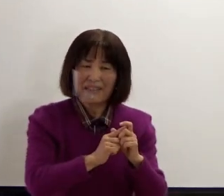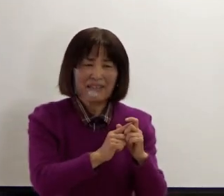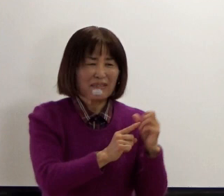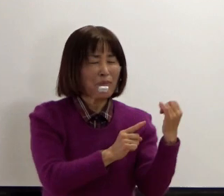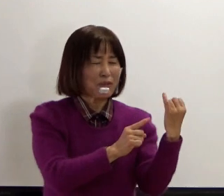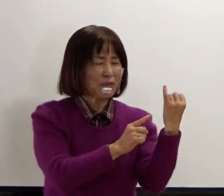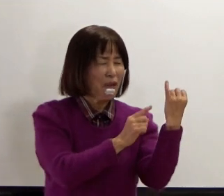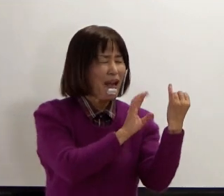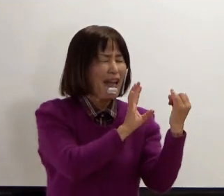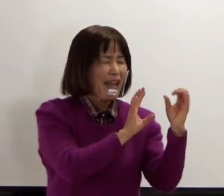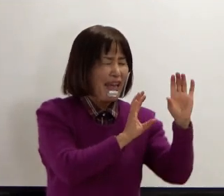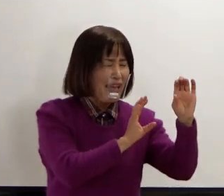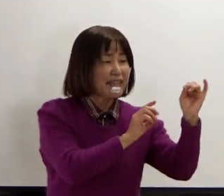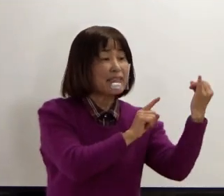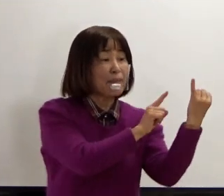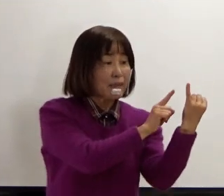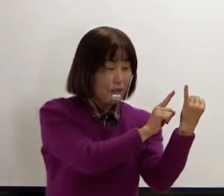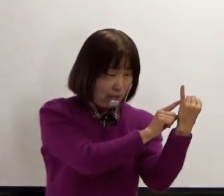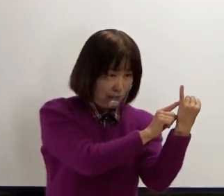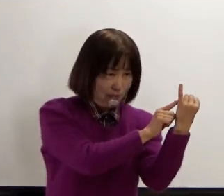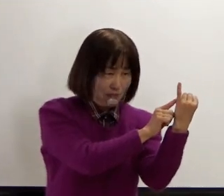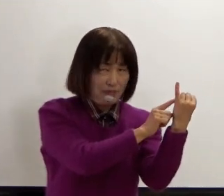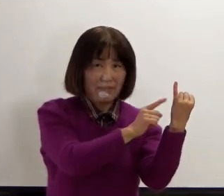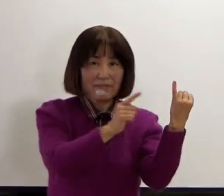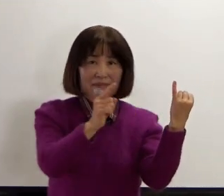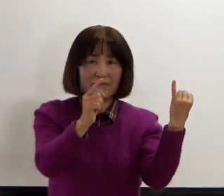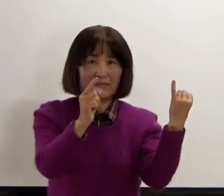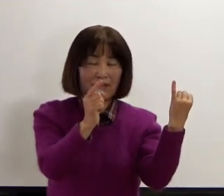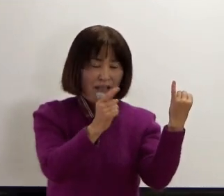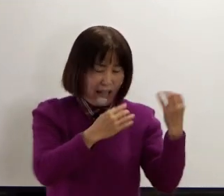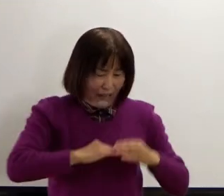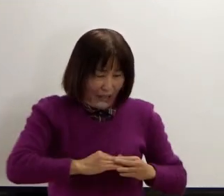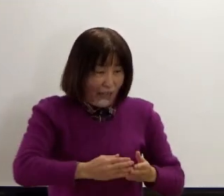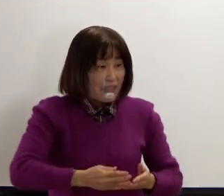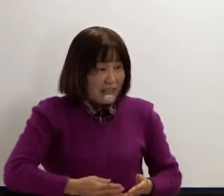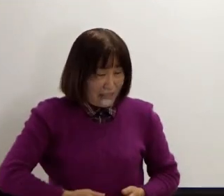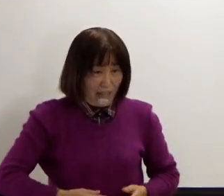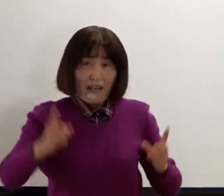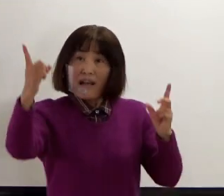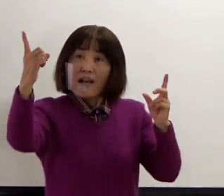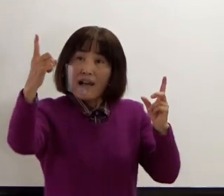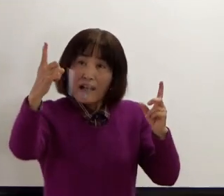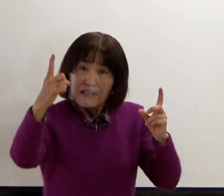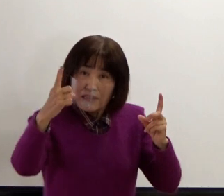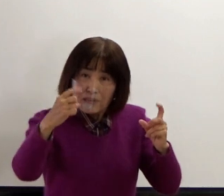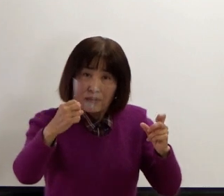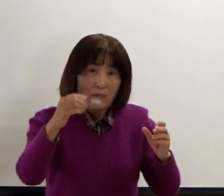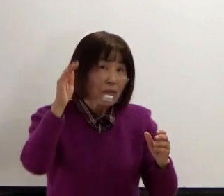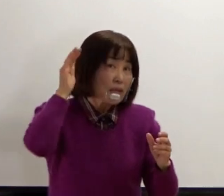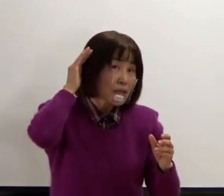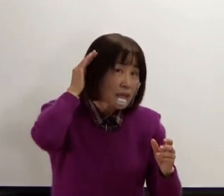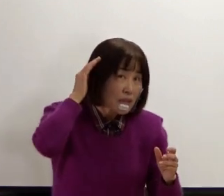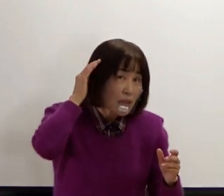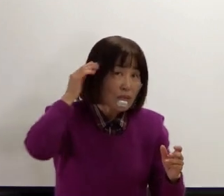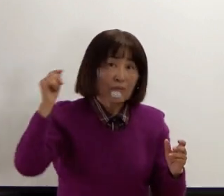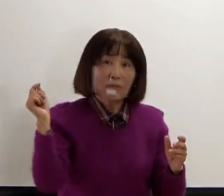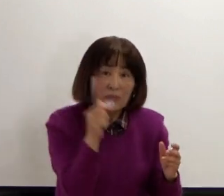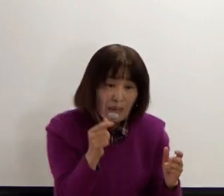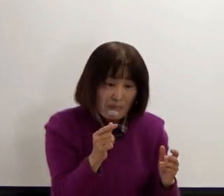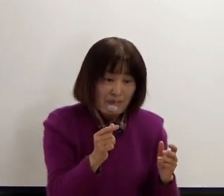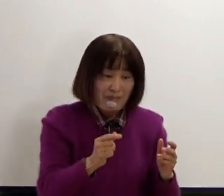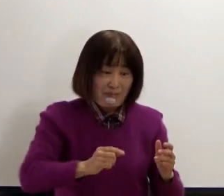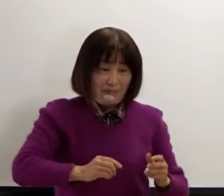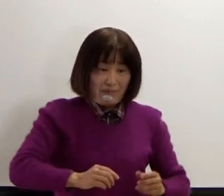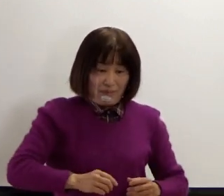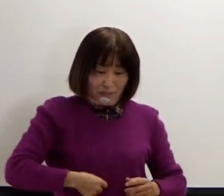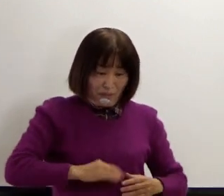ね。踊ったんですから、ちょっと帯同があったとかじゃないんですからね。エリサベトの中大変なことになって